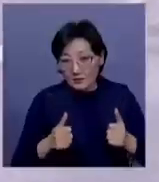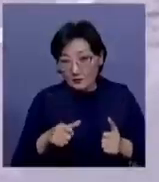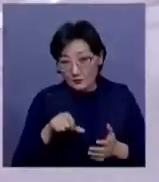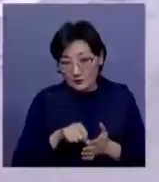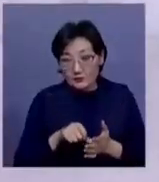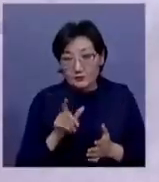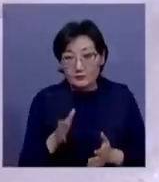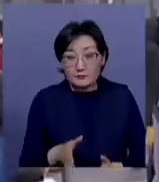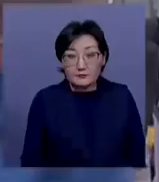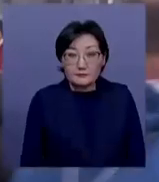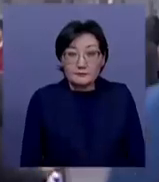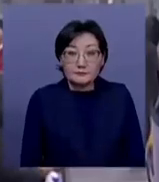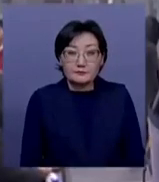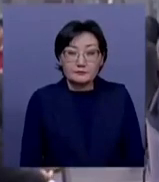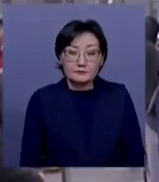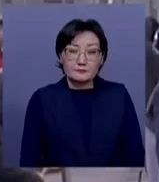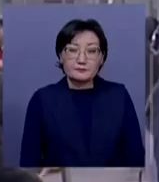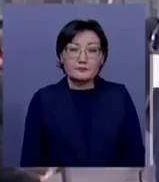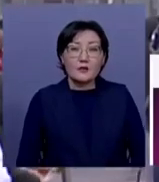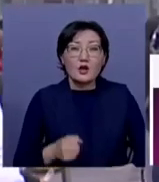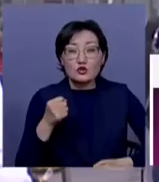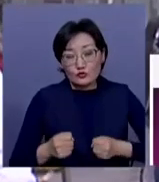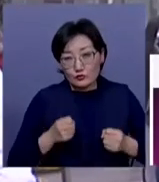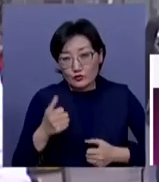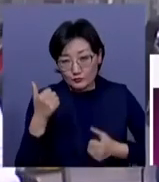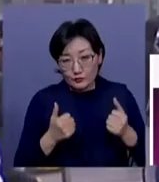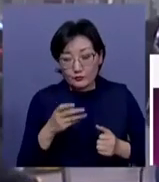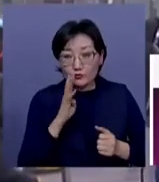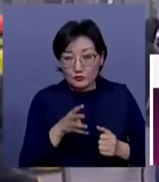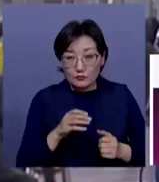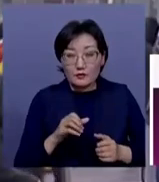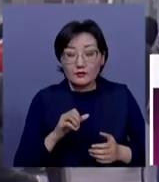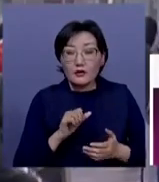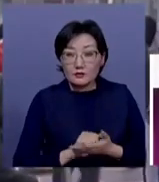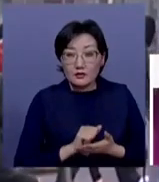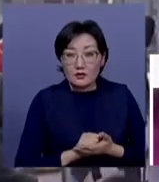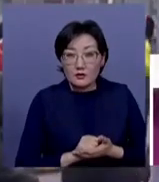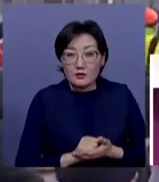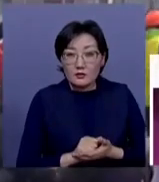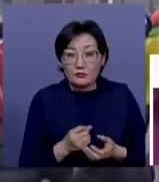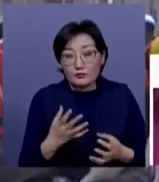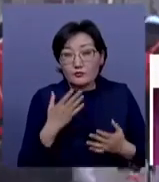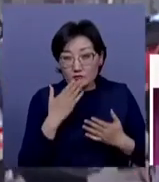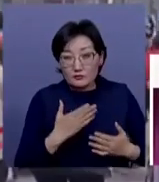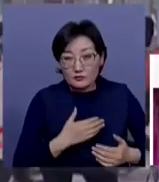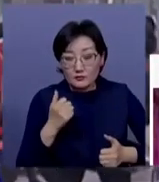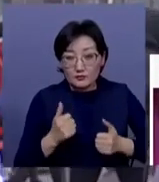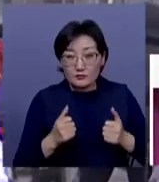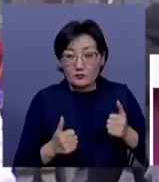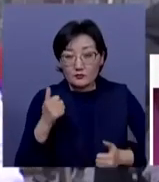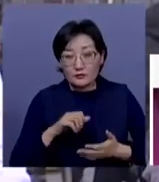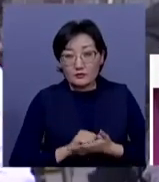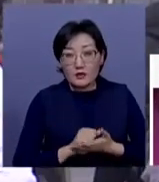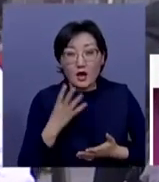күтілуде. Жүгірумен 4 жылдай айналысамын. Профессионал емес, любитель ретінде айналысамын. Осы Алматы